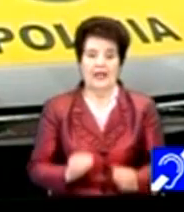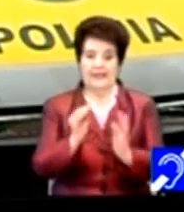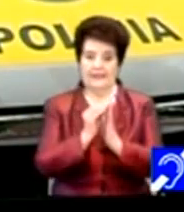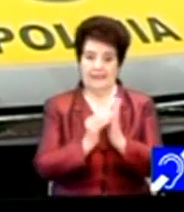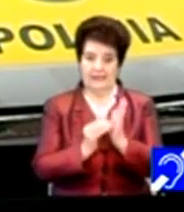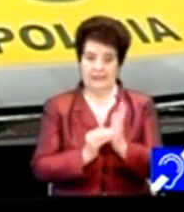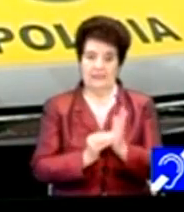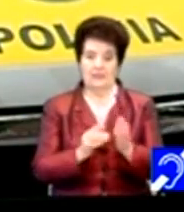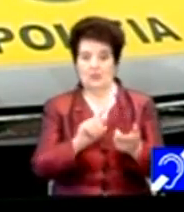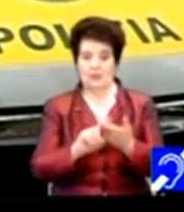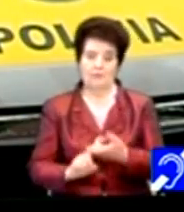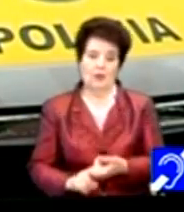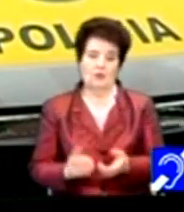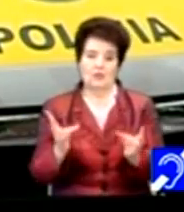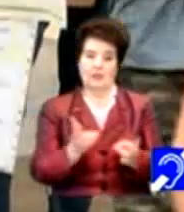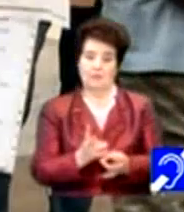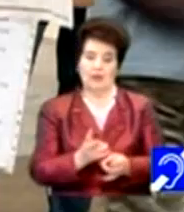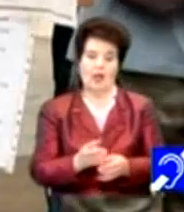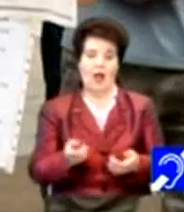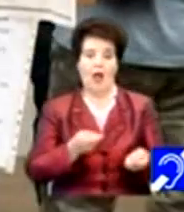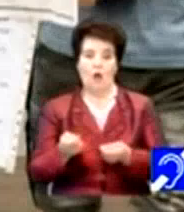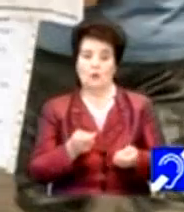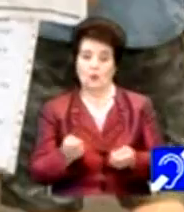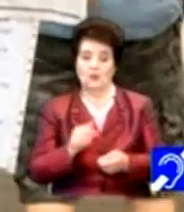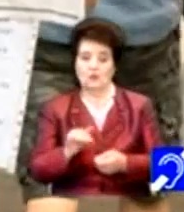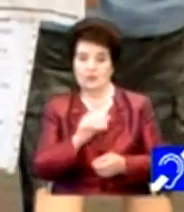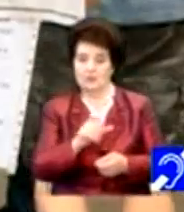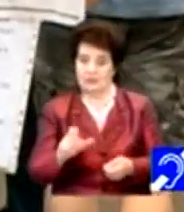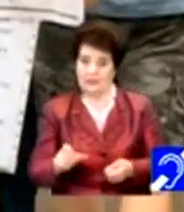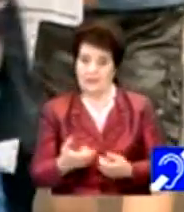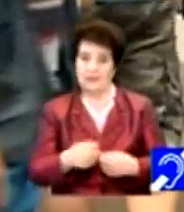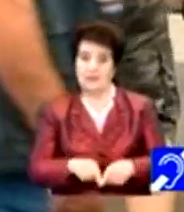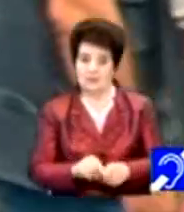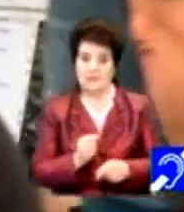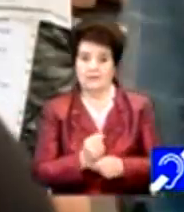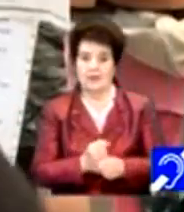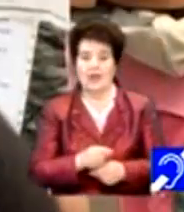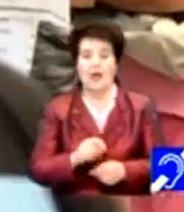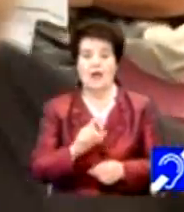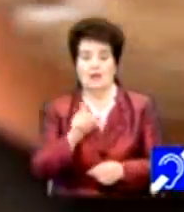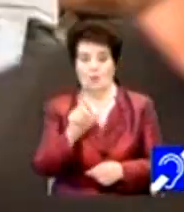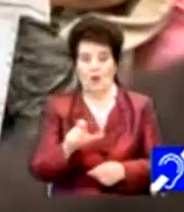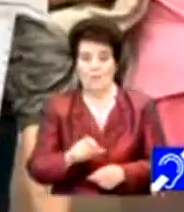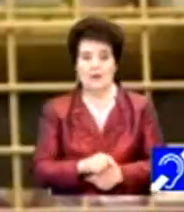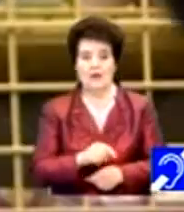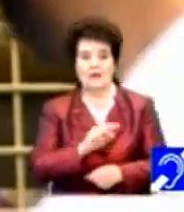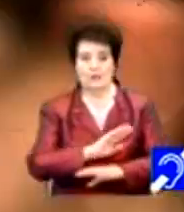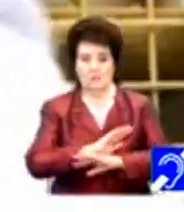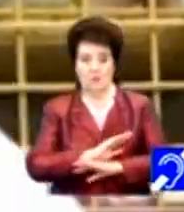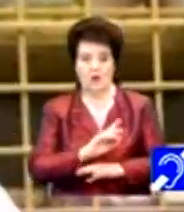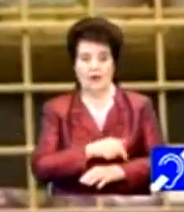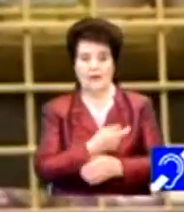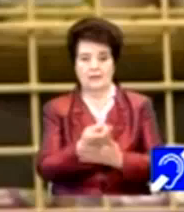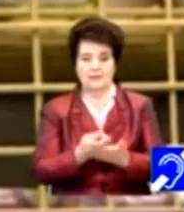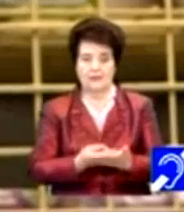Statisticile epidemiologice ar trebui să pună pe jar autoritățile, dar și cetățenii. Nu se întâmplă așa, iar oamenii mor în spitale. Vinovați sunt toți cei care